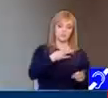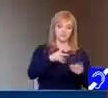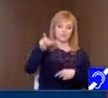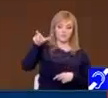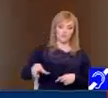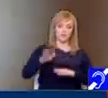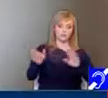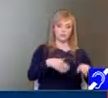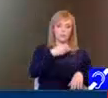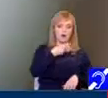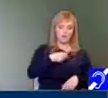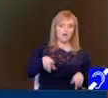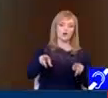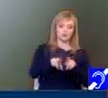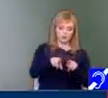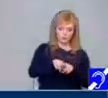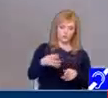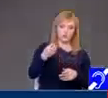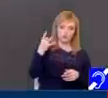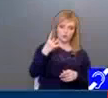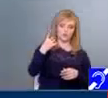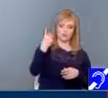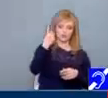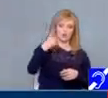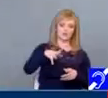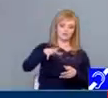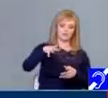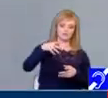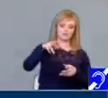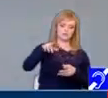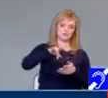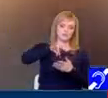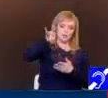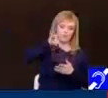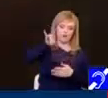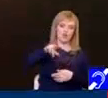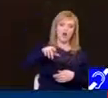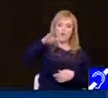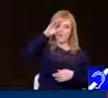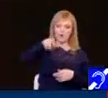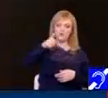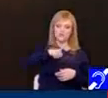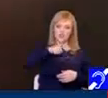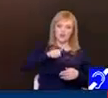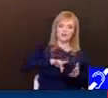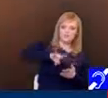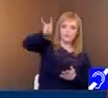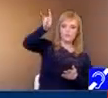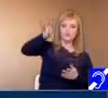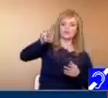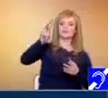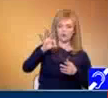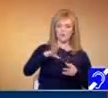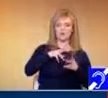Iar după amiază, rebelii sirieni au doborât un Suhoi 25 în zona Idlib. Pilotul apucase să se catapulteze, dar la sol a fost capturat